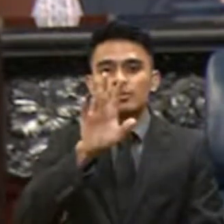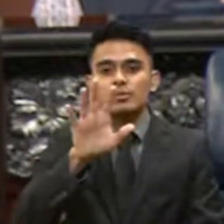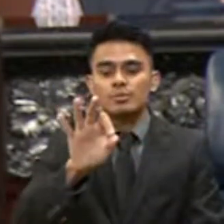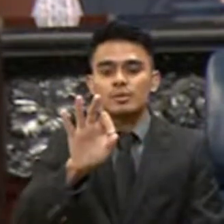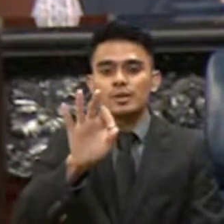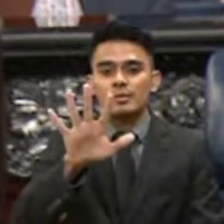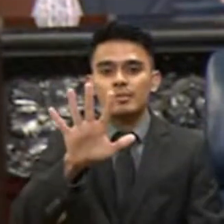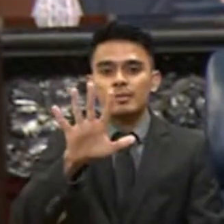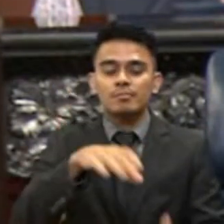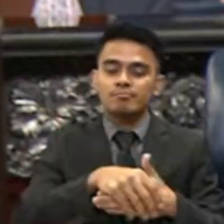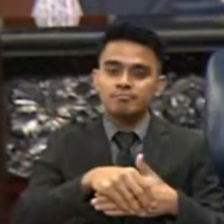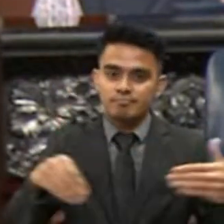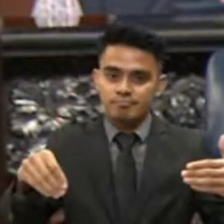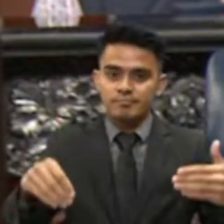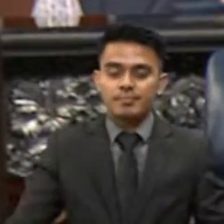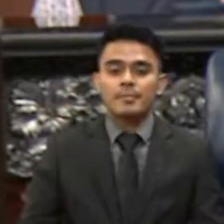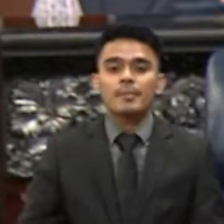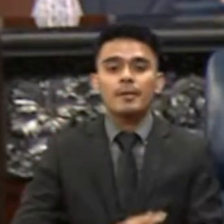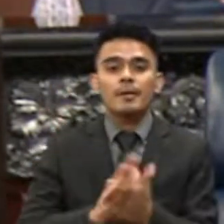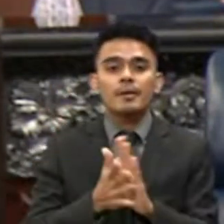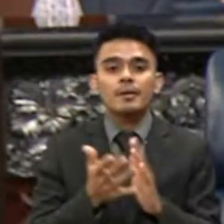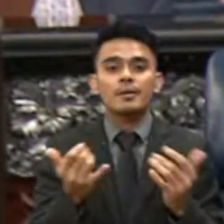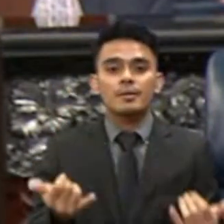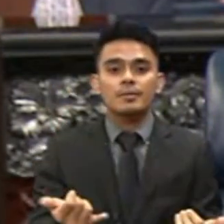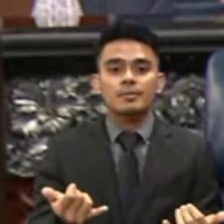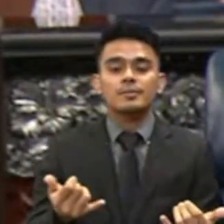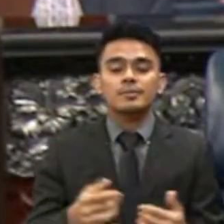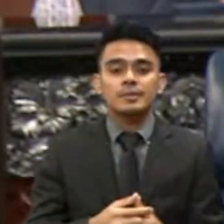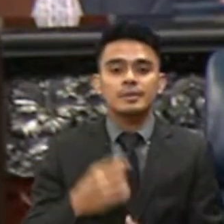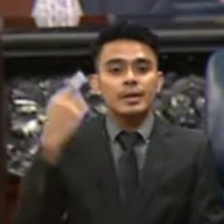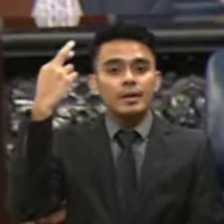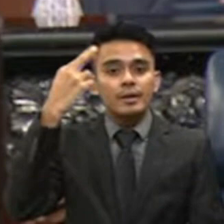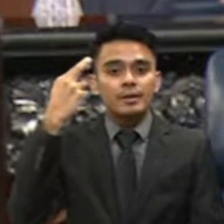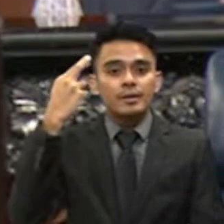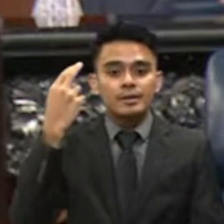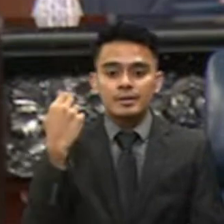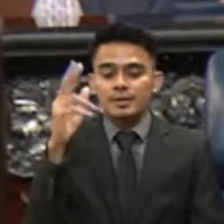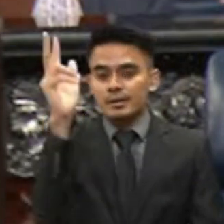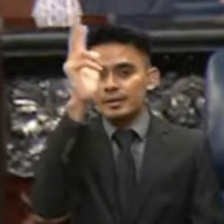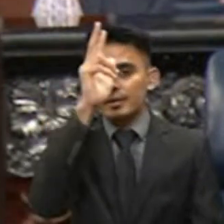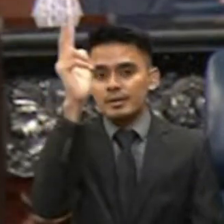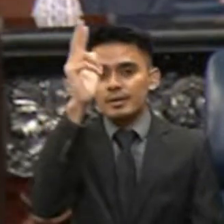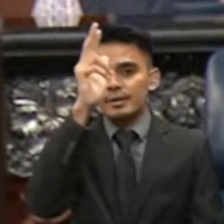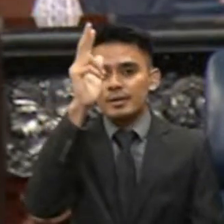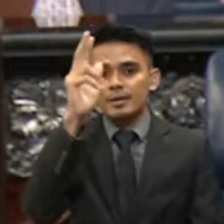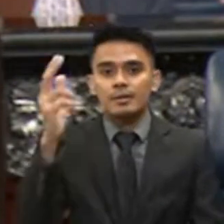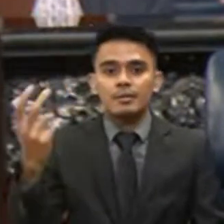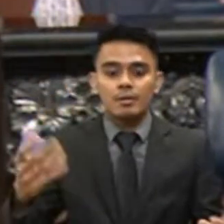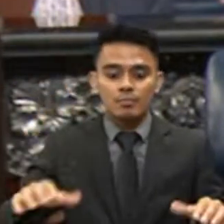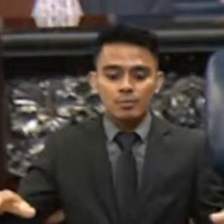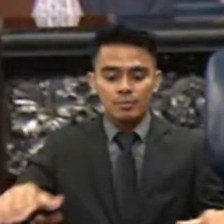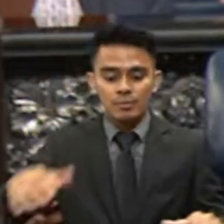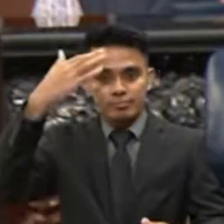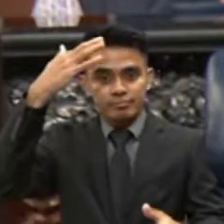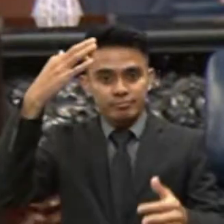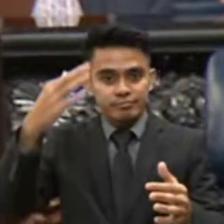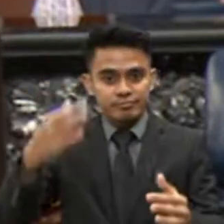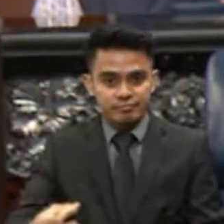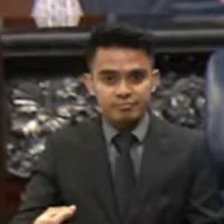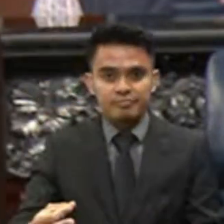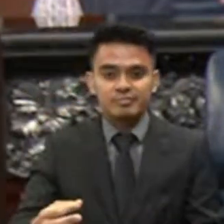10.795 Ringgit jadi inilah antara sebab-sebab Kerajaan membawa utusan